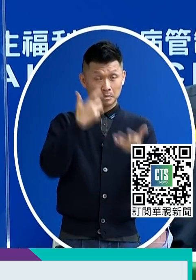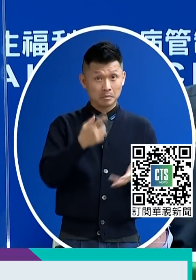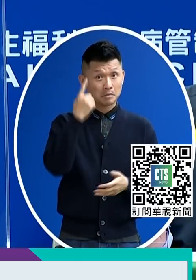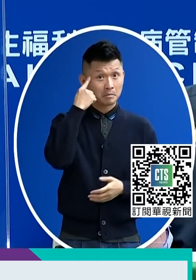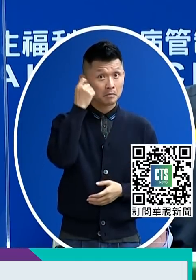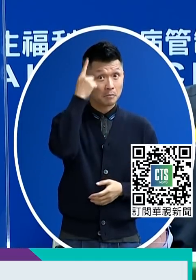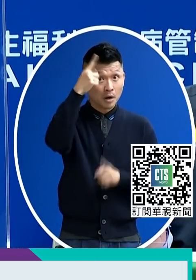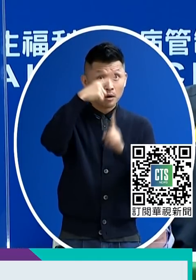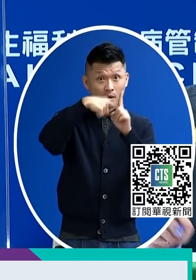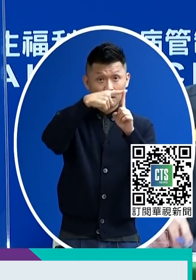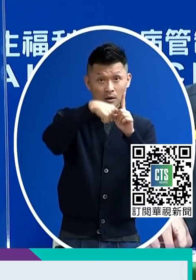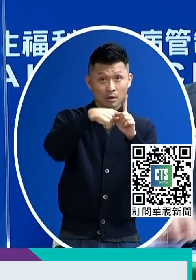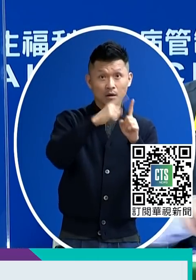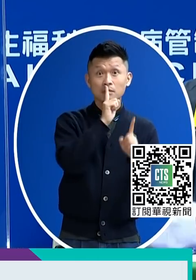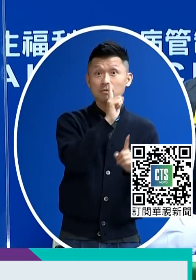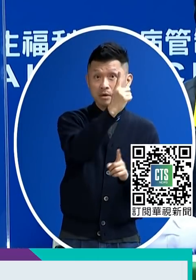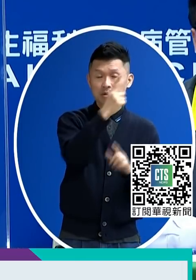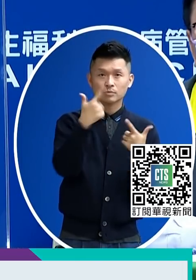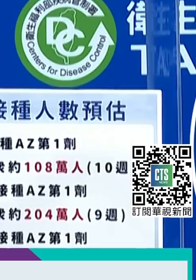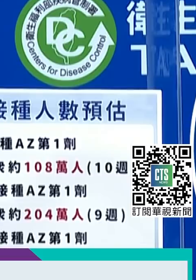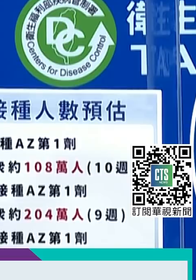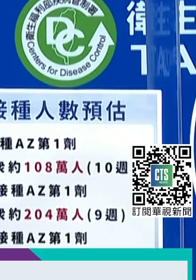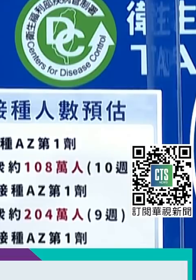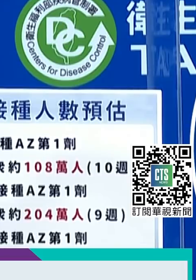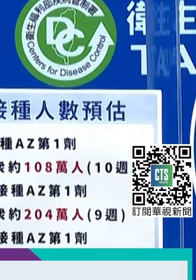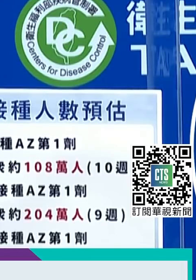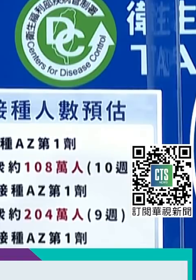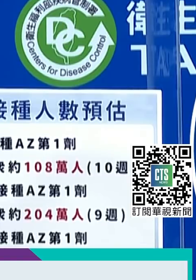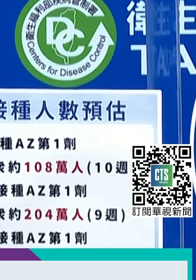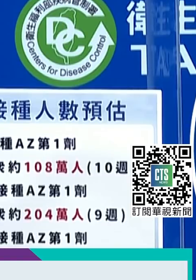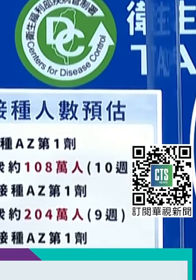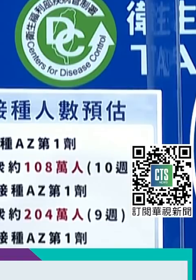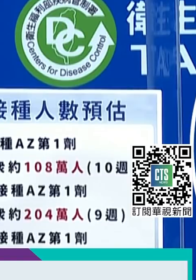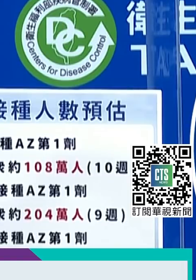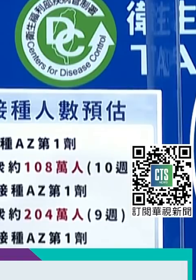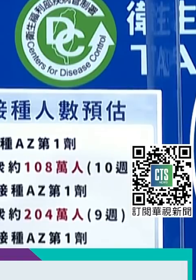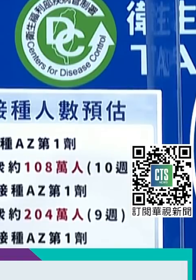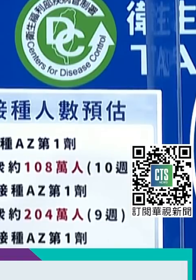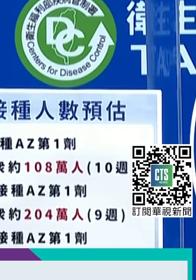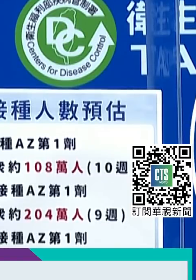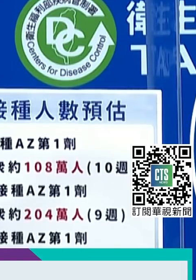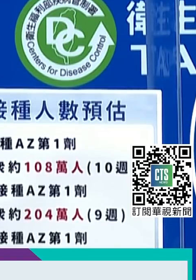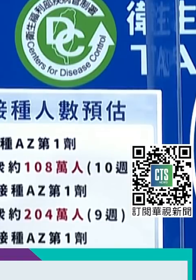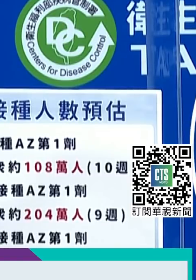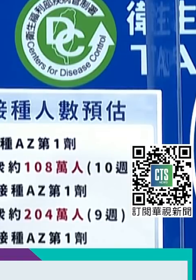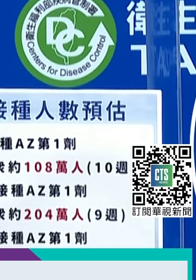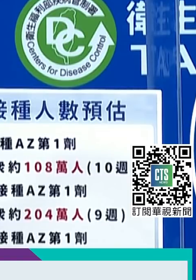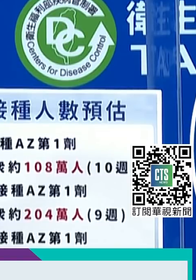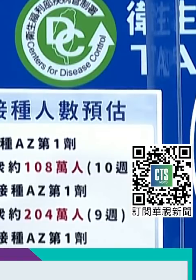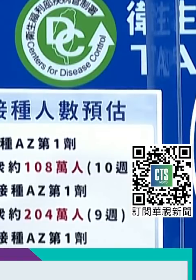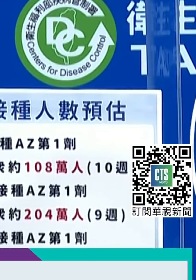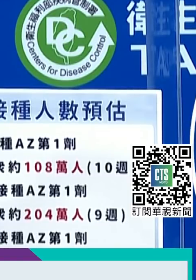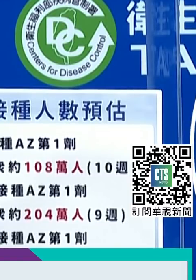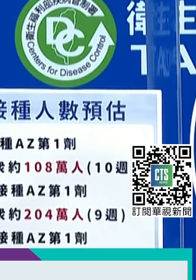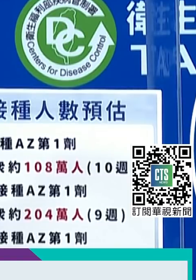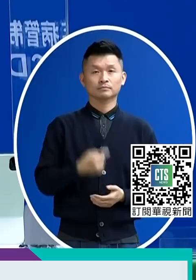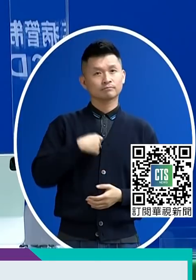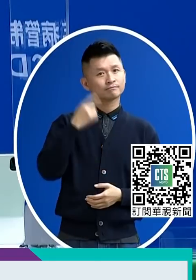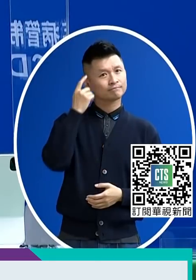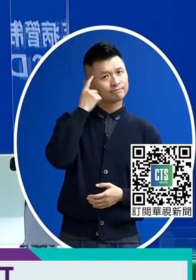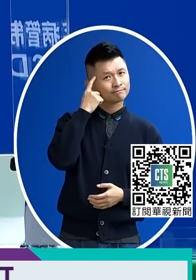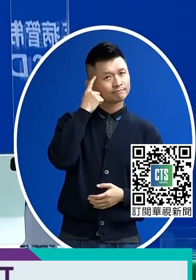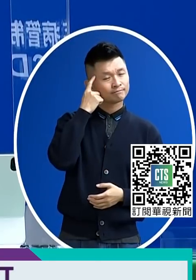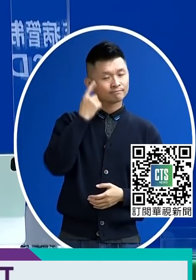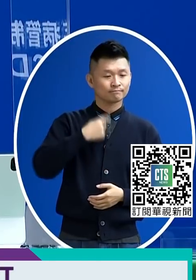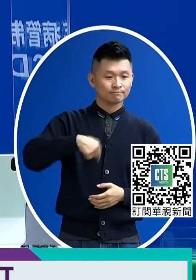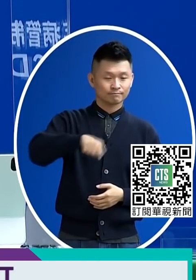人就是人嘛哈，我们现在讲的是全人，去用这样来污名化别人哈，坦白讲，我觉得这样是不太好了。 只